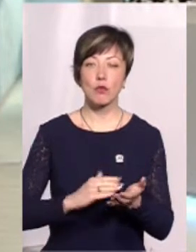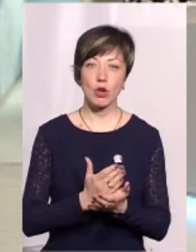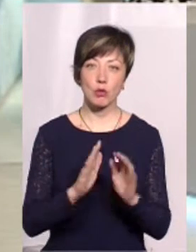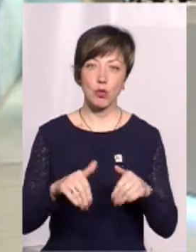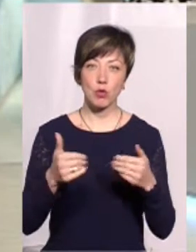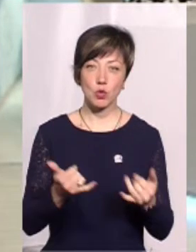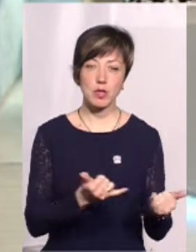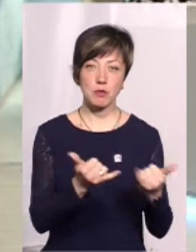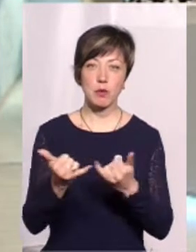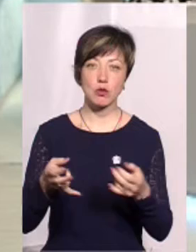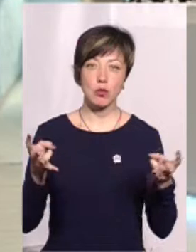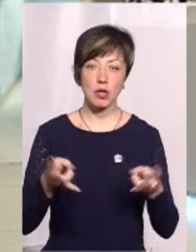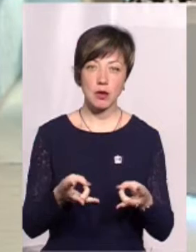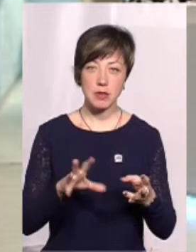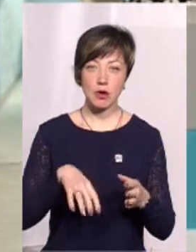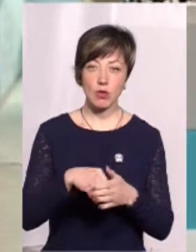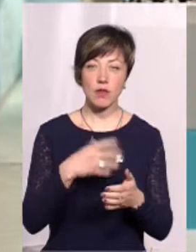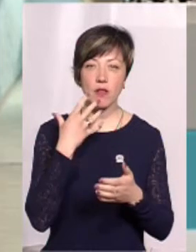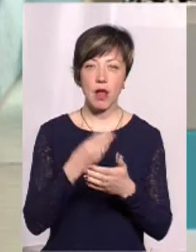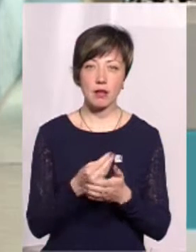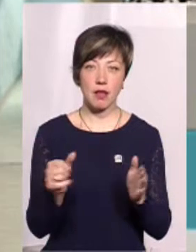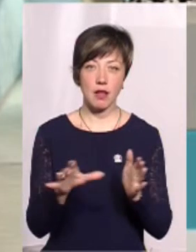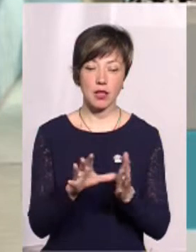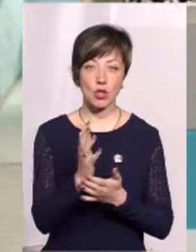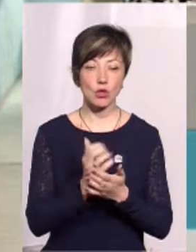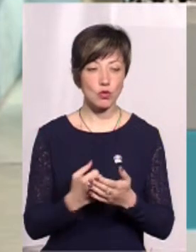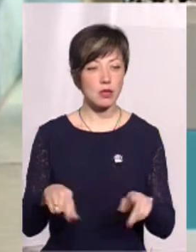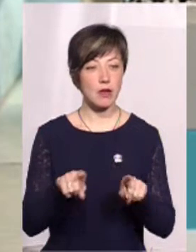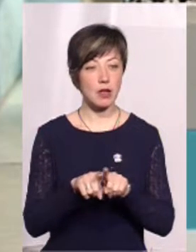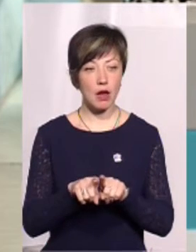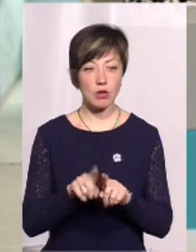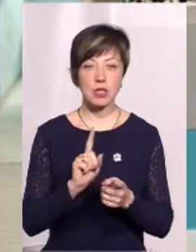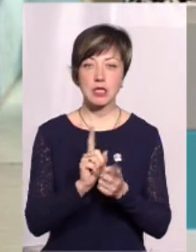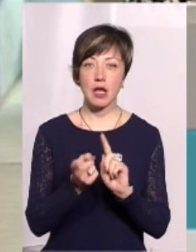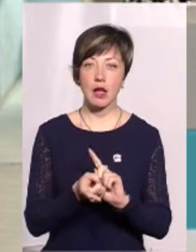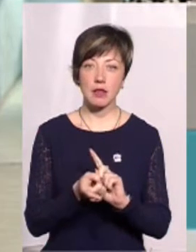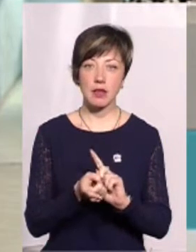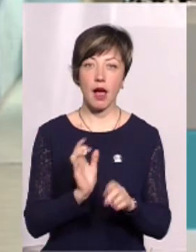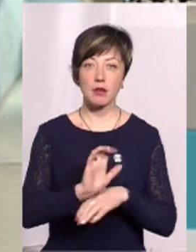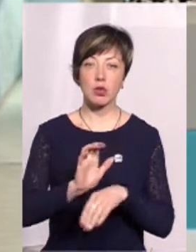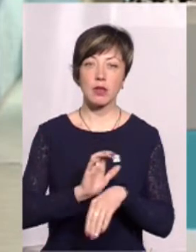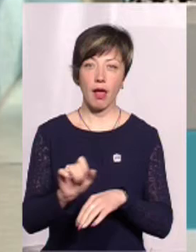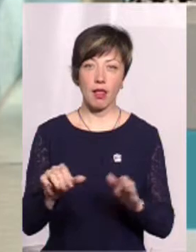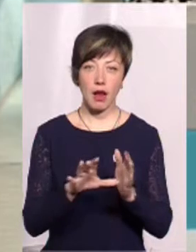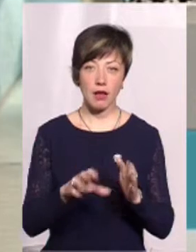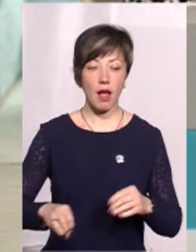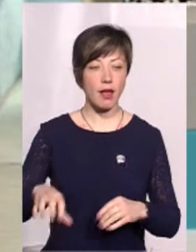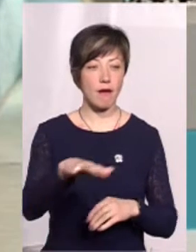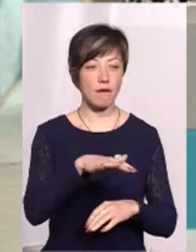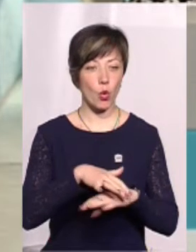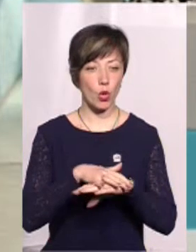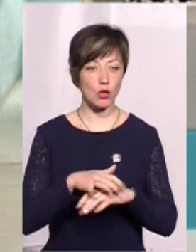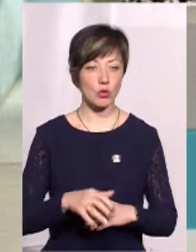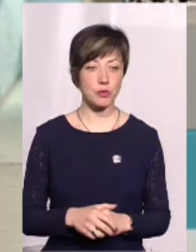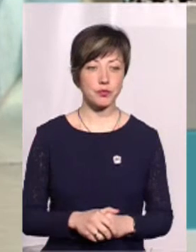він пропонує забезпечити потреби за рахунок власних енергетичних ресурсів, а також стати експортером енергетичних ресурсів на європейський